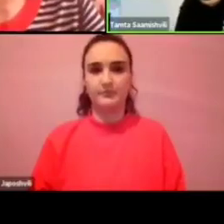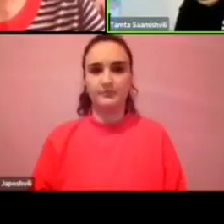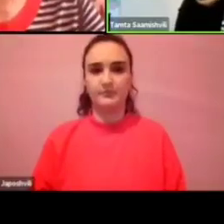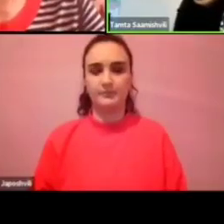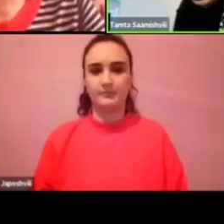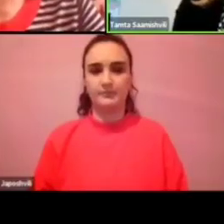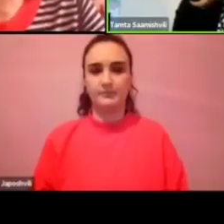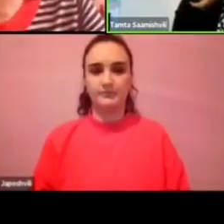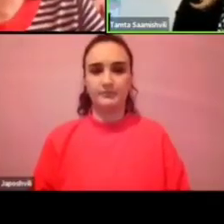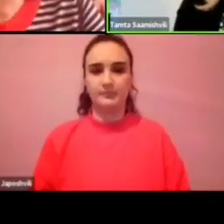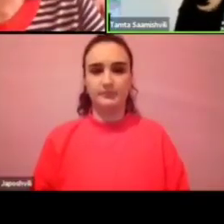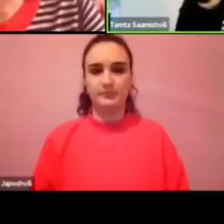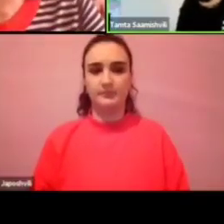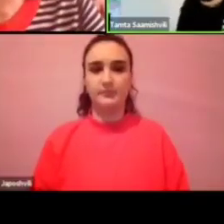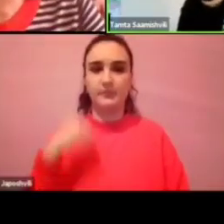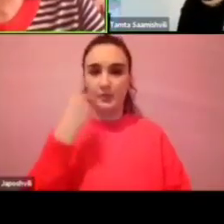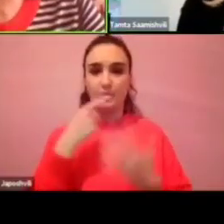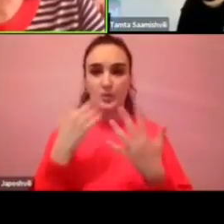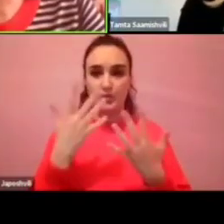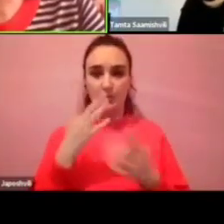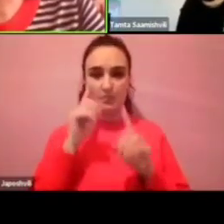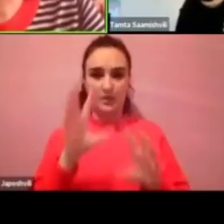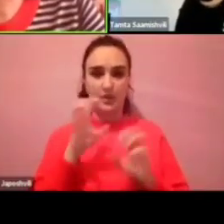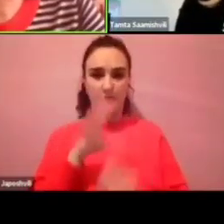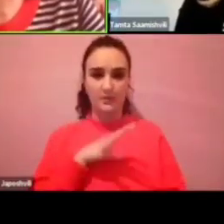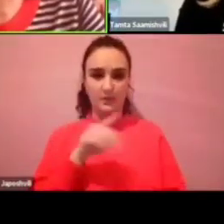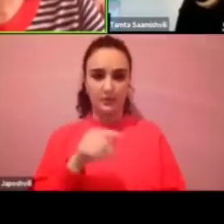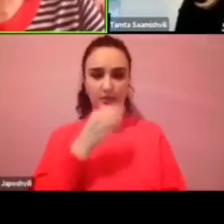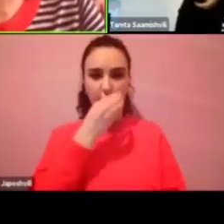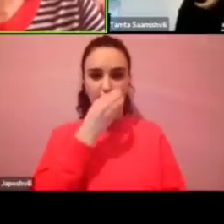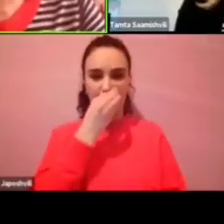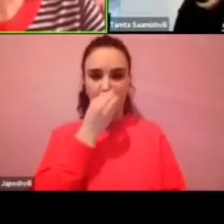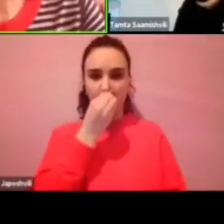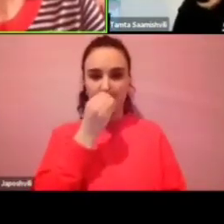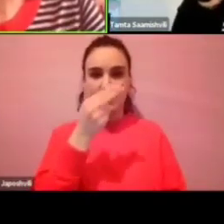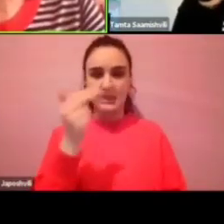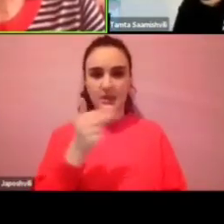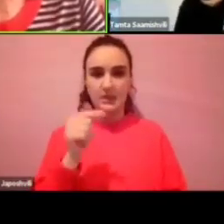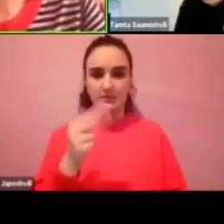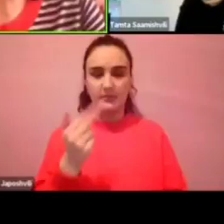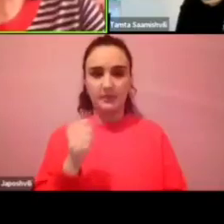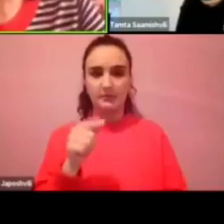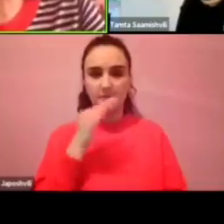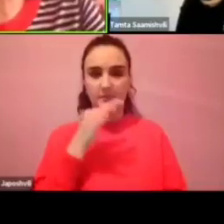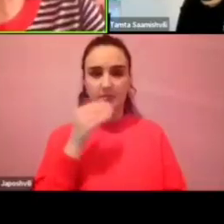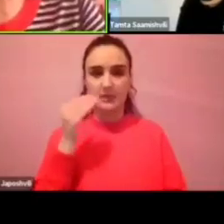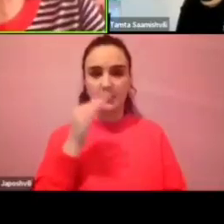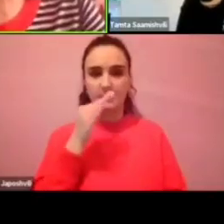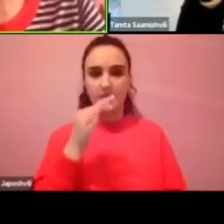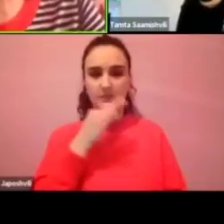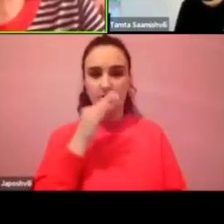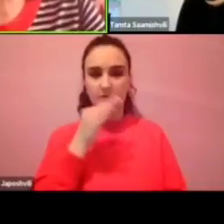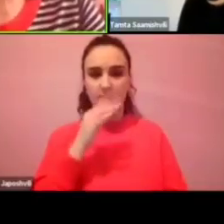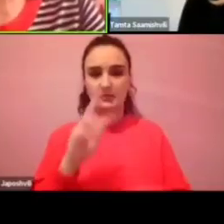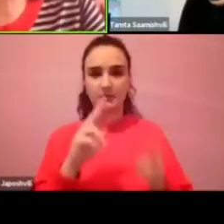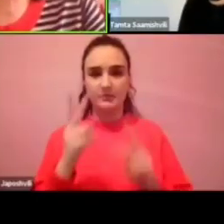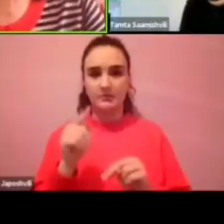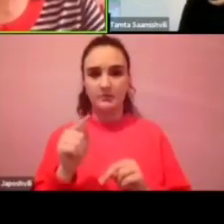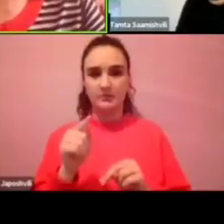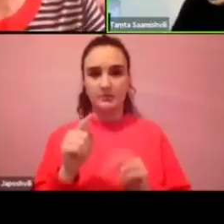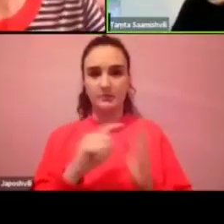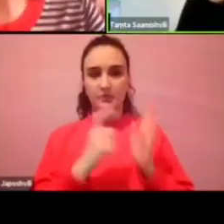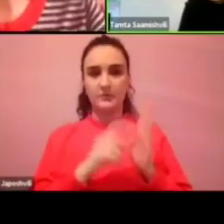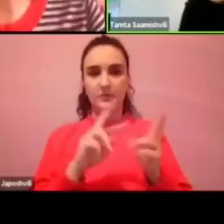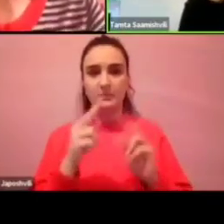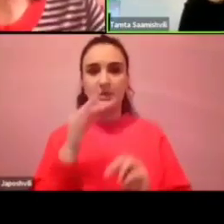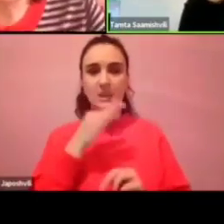თუმცა ის ვიზუალური მასალა ალბათ ახმადი იყო. დიახ, ნეკამდენარ წარწერები. ესე იგი, ხო, მანამდე გეტყვით, სანამ ლეკო გადავალ შემდგომ სლაიდზე,